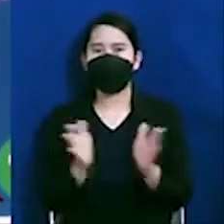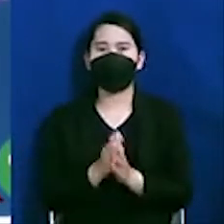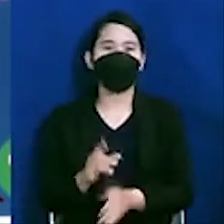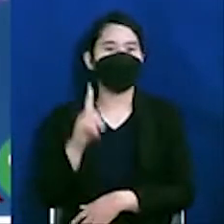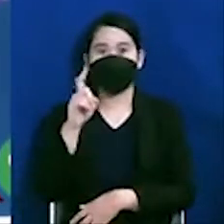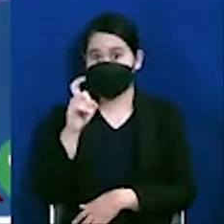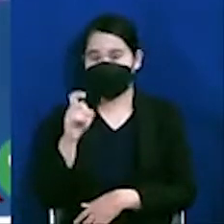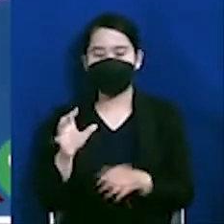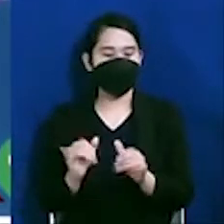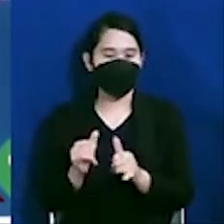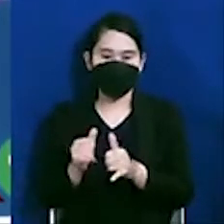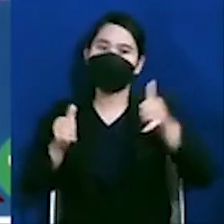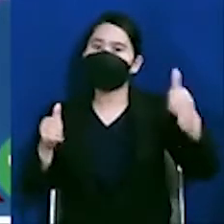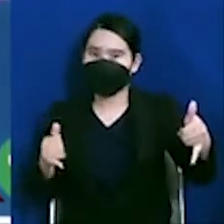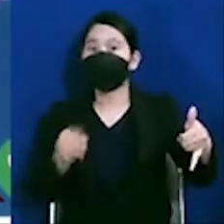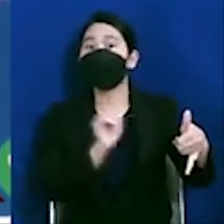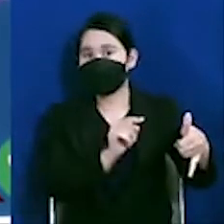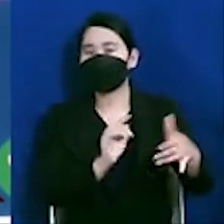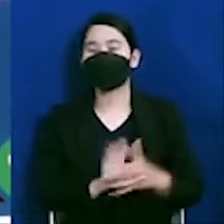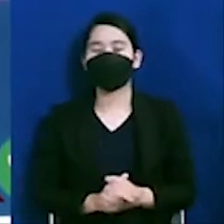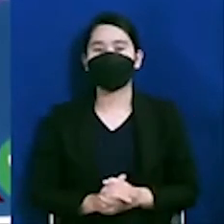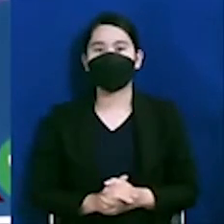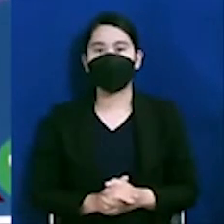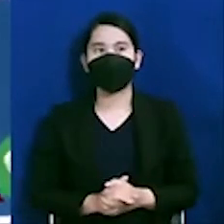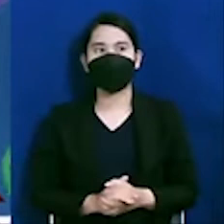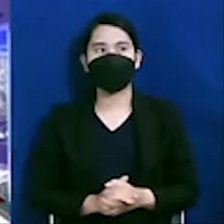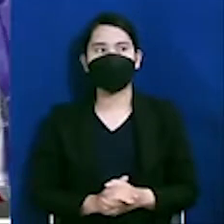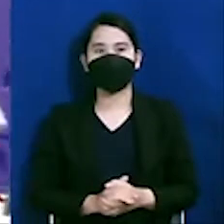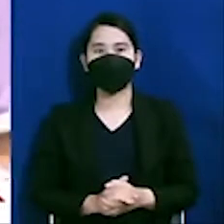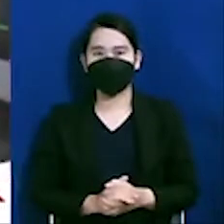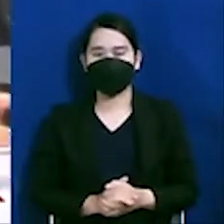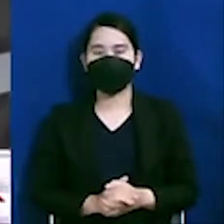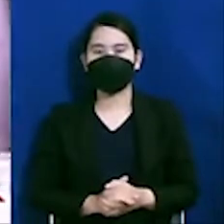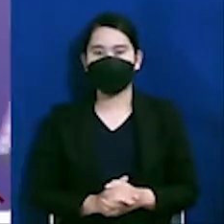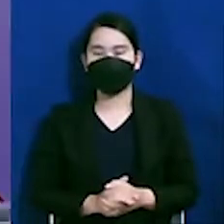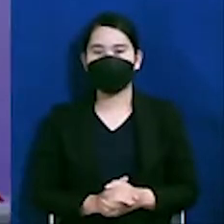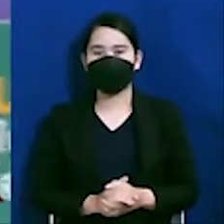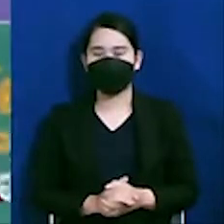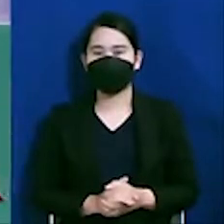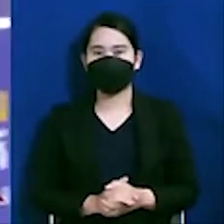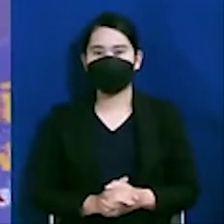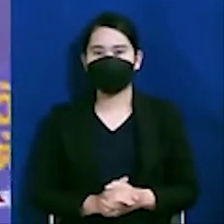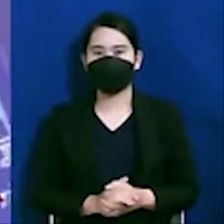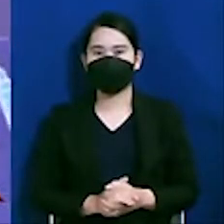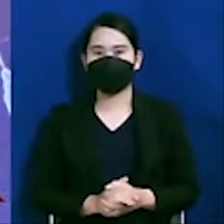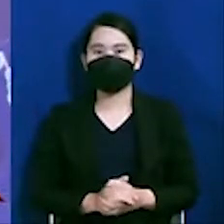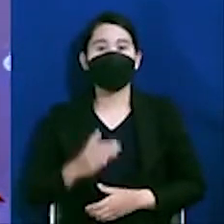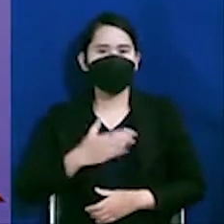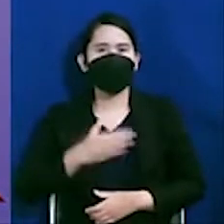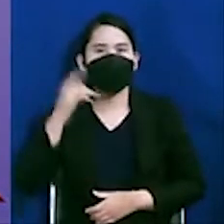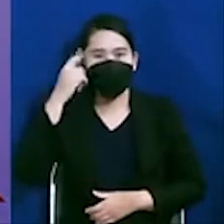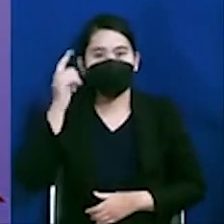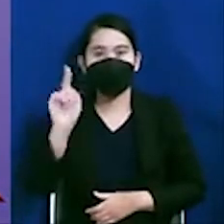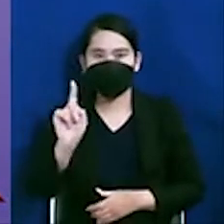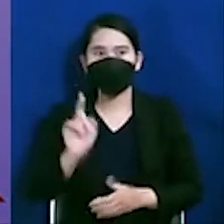คุณไปยากกับตัวที่ชุมชนครับนายจันทร์ทะเลครับแต่กลับเกิดในความเห็นของผมนะครับผมคิด